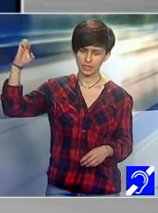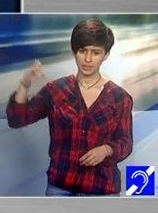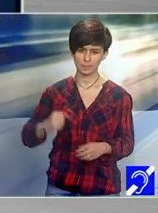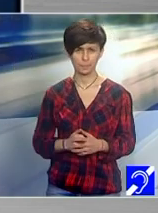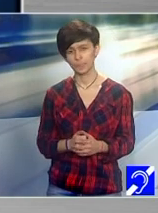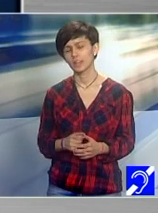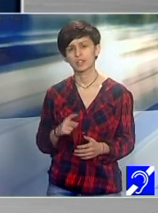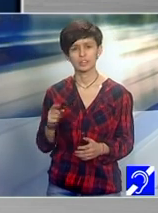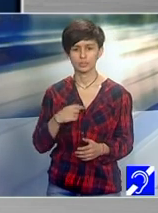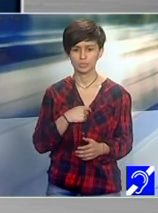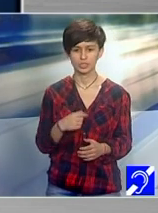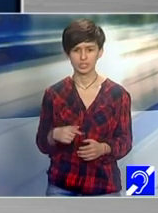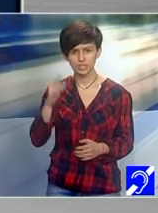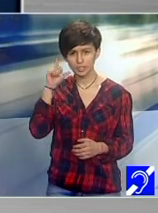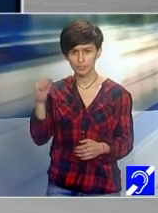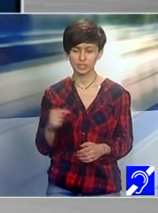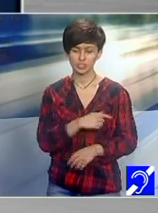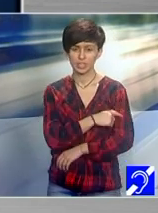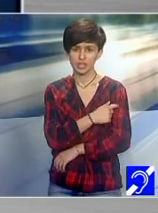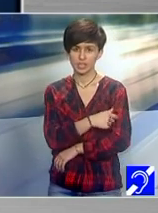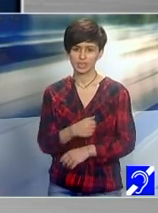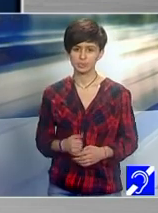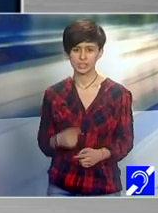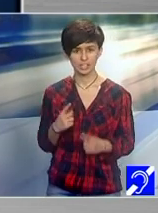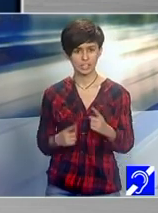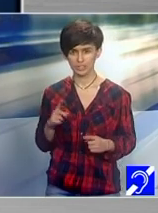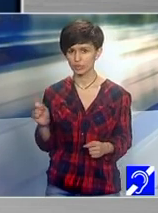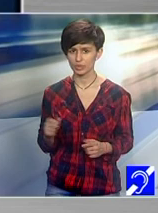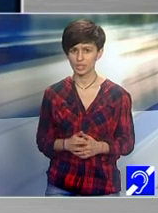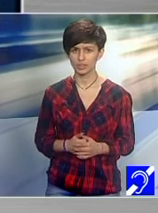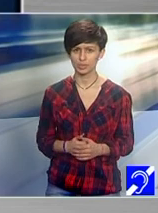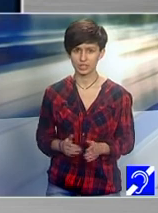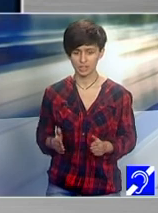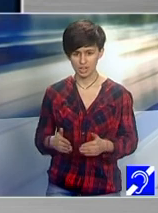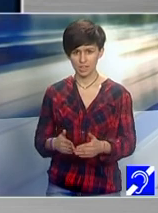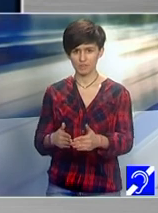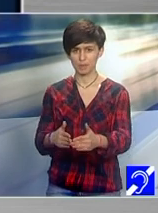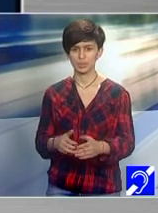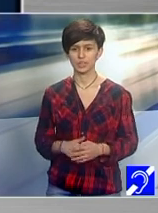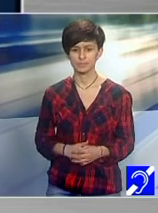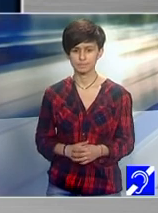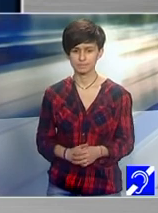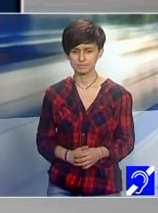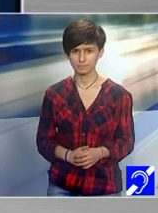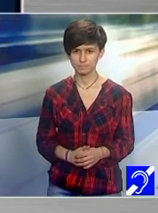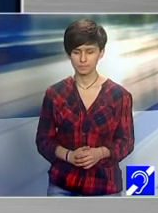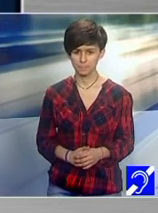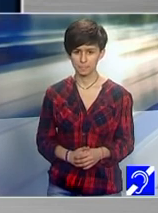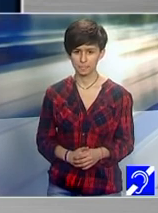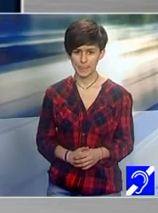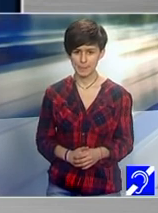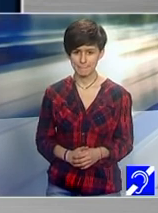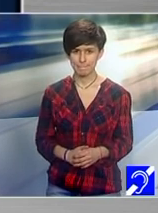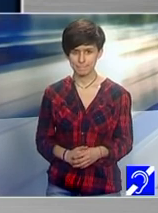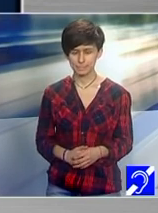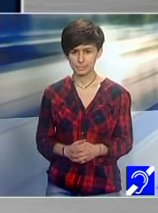dezastru. Sau un apuse, să nu mergem până la Dumânăre, că și aici la noi. Da, eu mi-am început cariera la spitalul din Câmpeni, știu cum e. Așa este. Când se la Câmpeni drumurile. Mă gândeam și